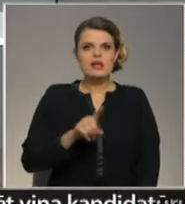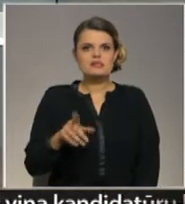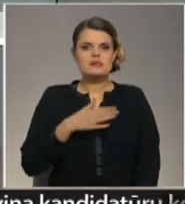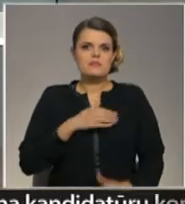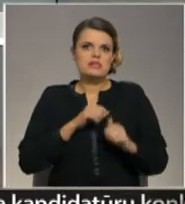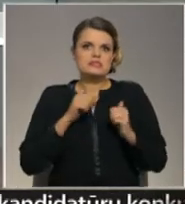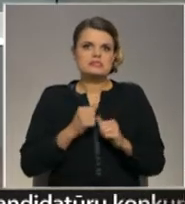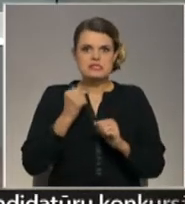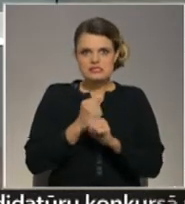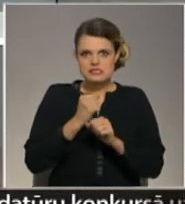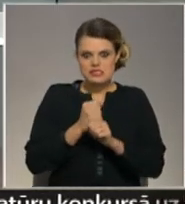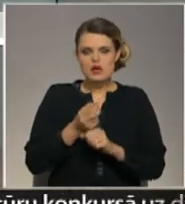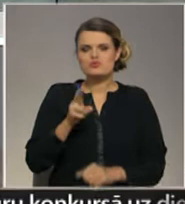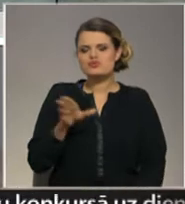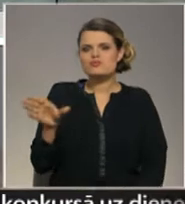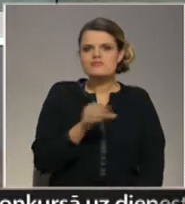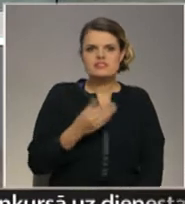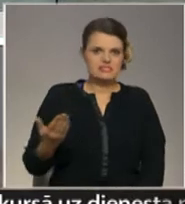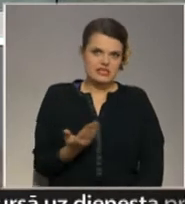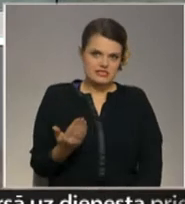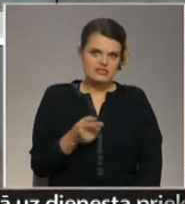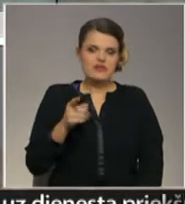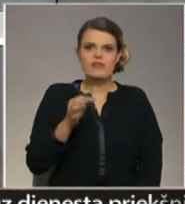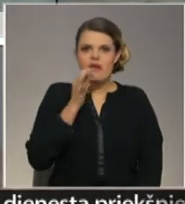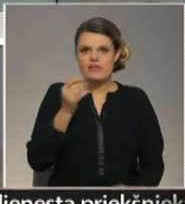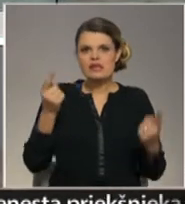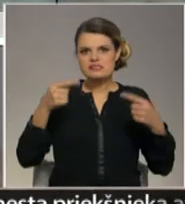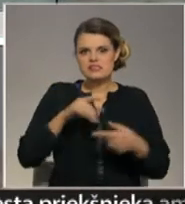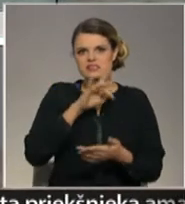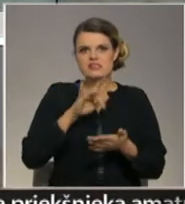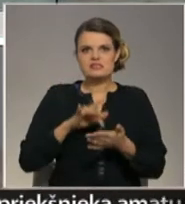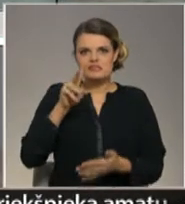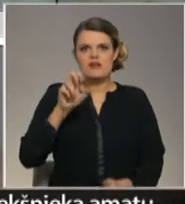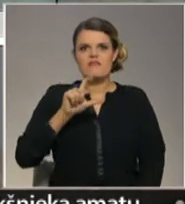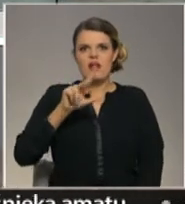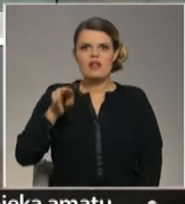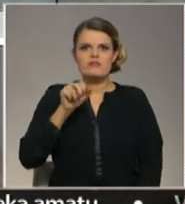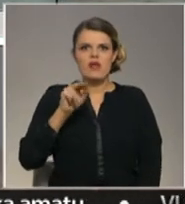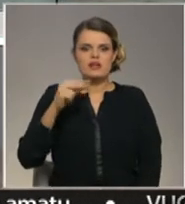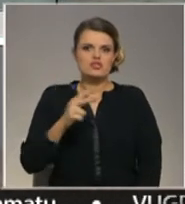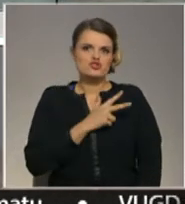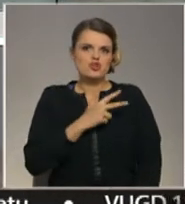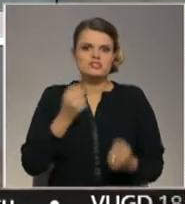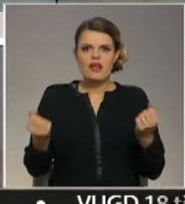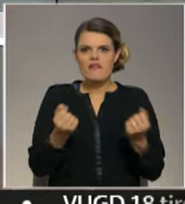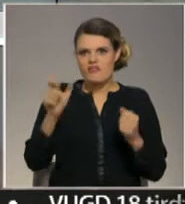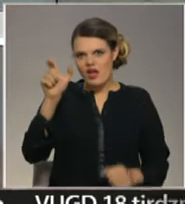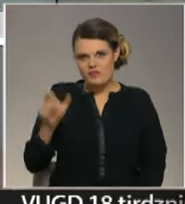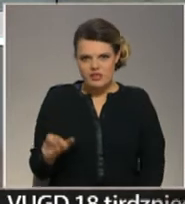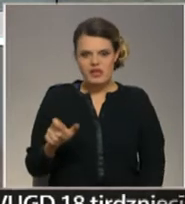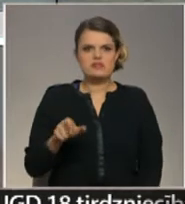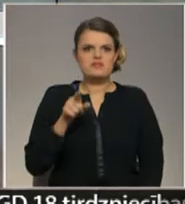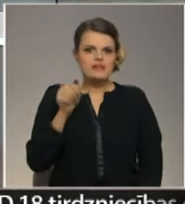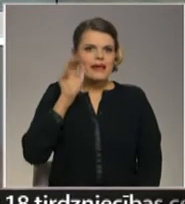Tas ir mans sirdsdarbs un visa dzīve. Tā teica krīzes centra Valdardzes sociālā darbniece Indra Priede. Ikdienā